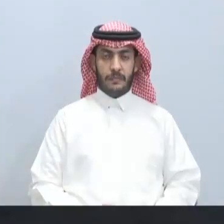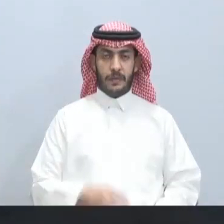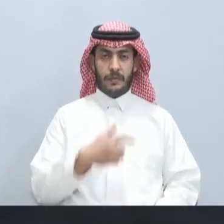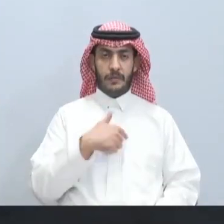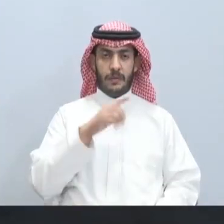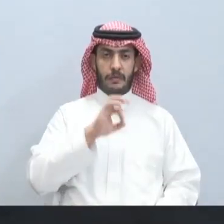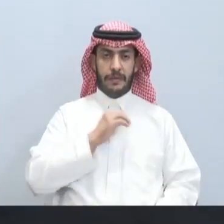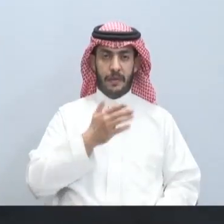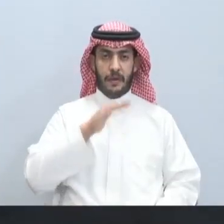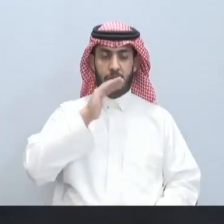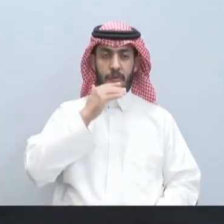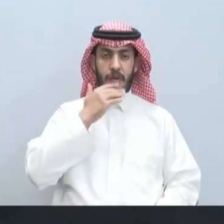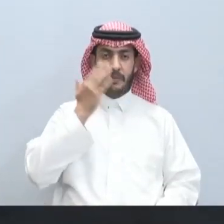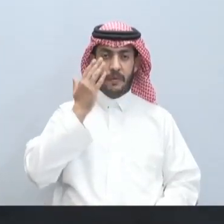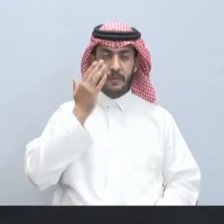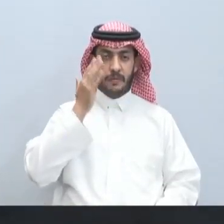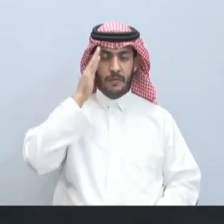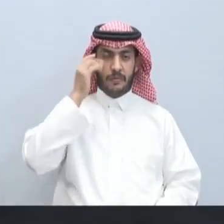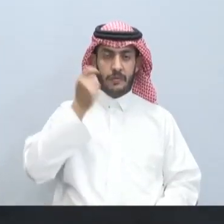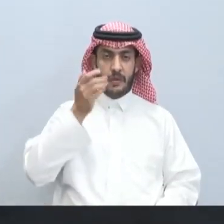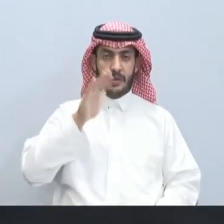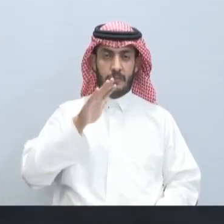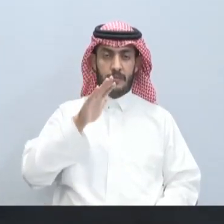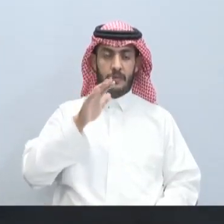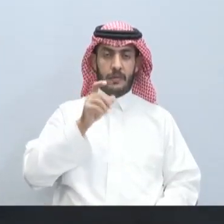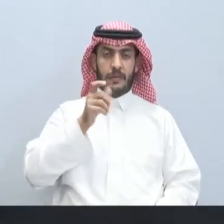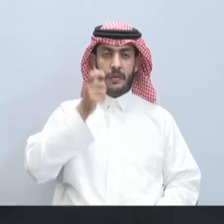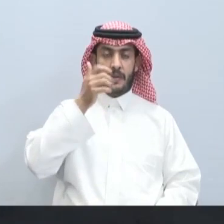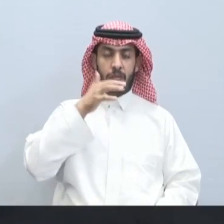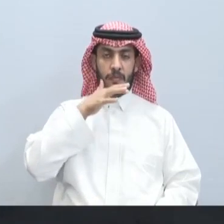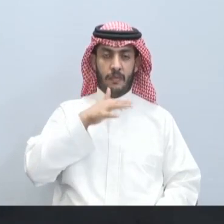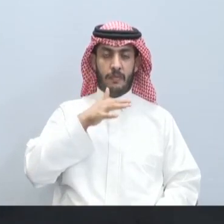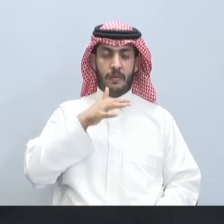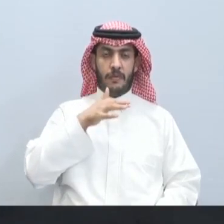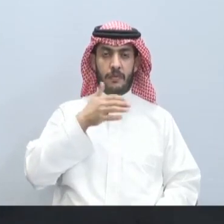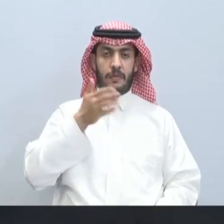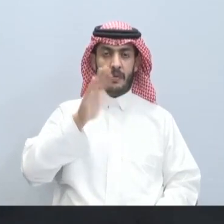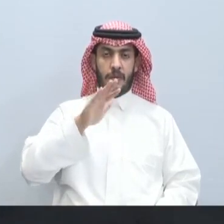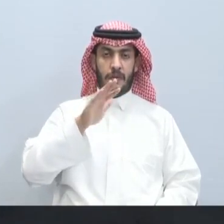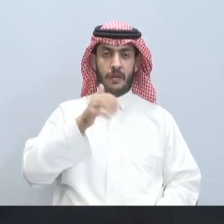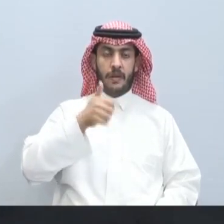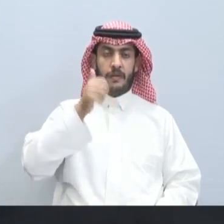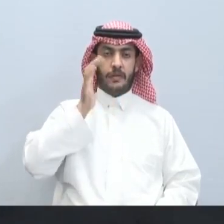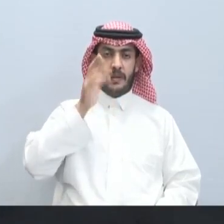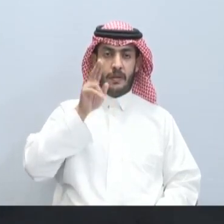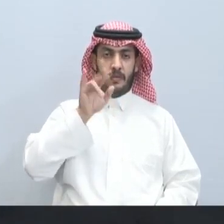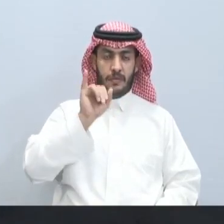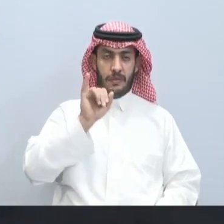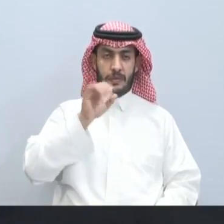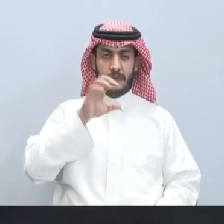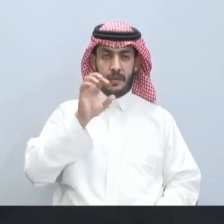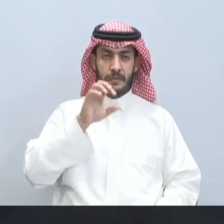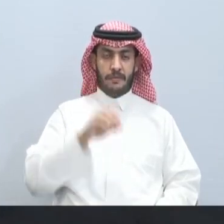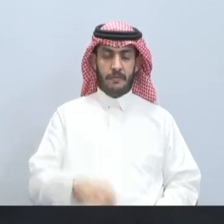بسم الله الرحمن الرحيم الحمد لله رب العالمين والصلاه والسلام على سيدنا ونبينا محمد عليه افضل الصلاه